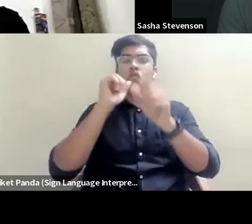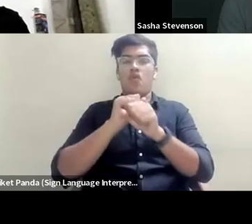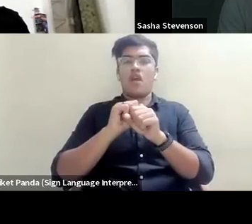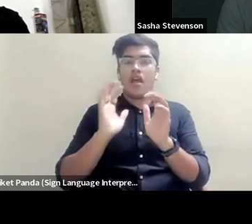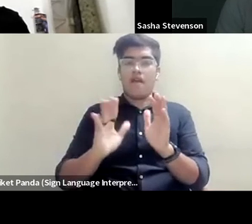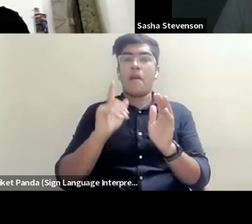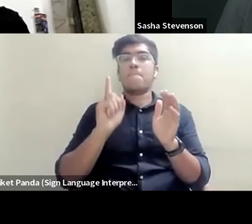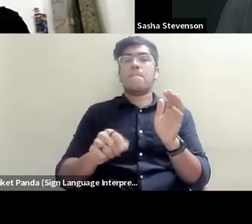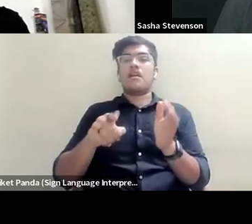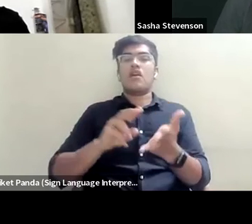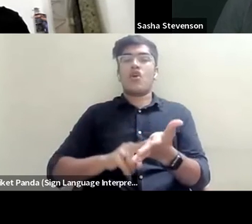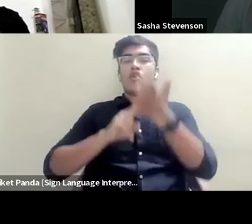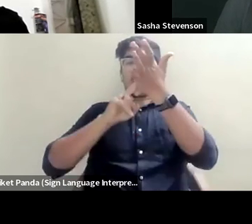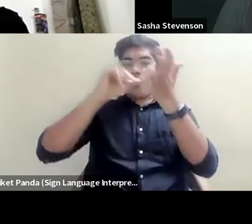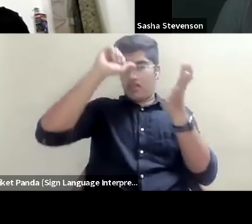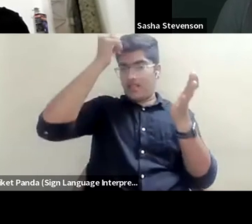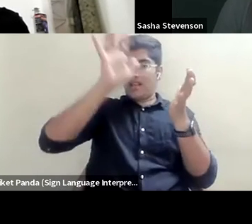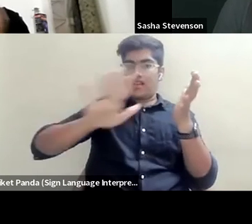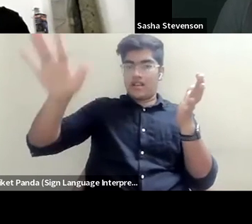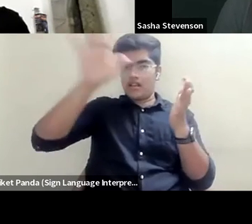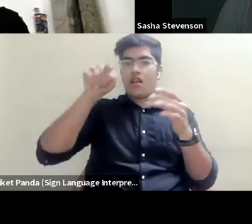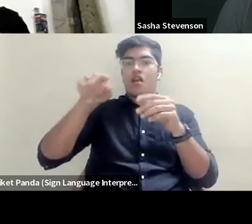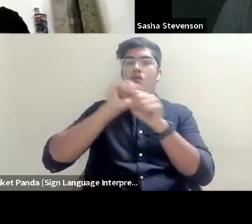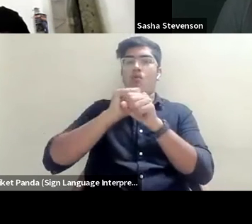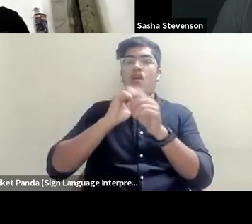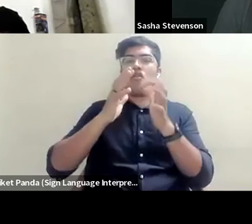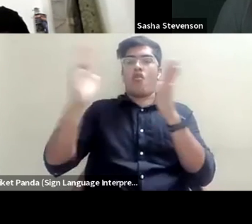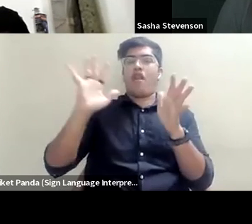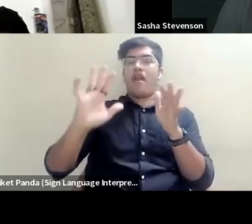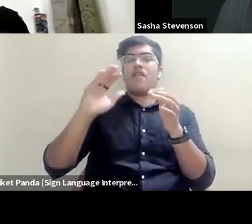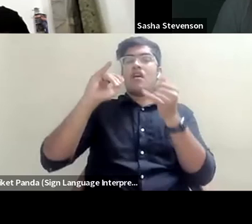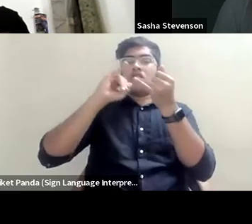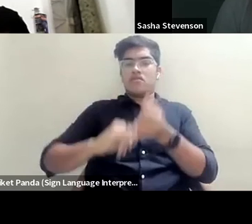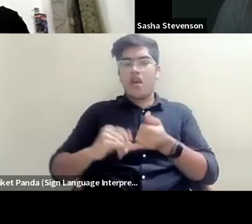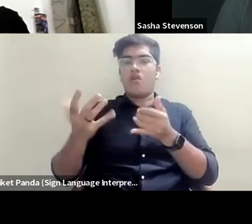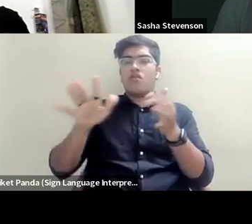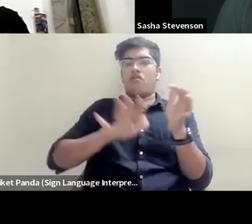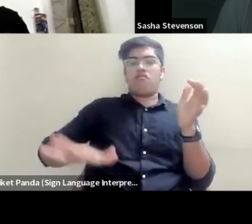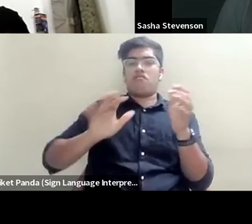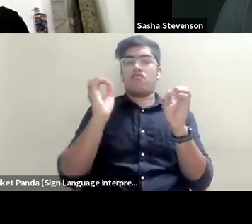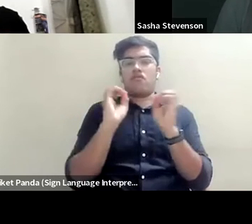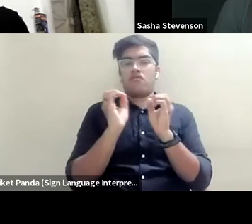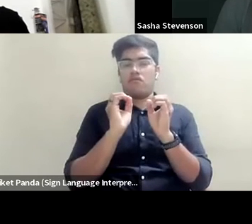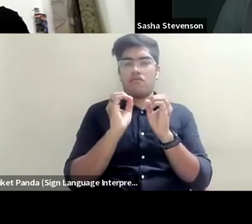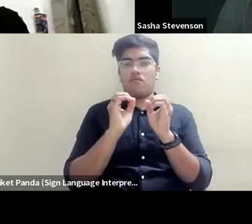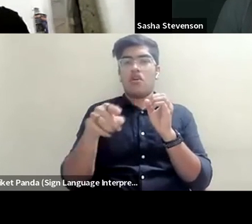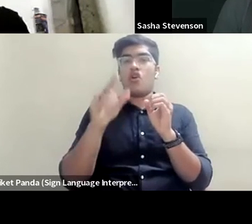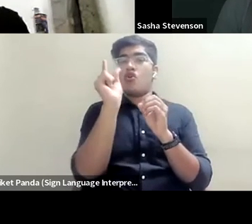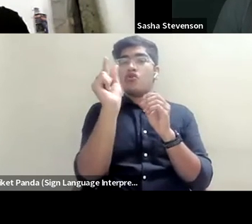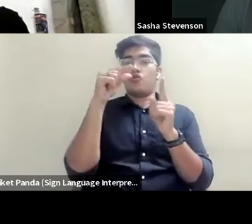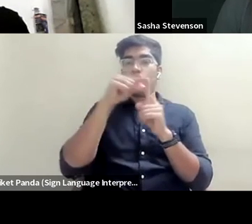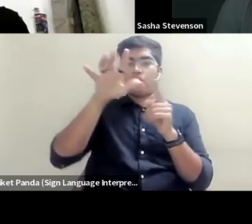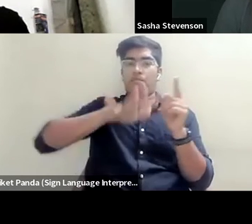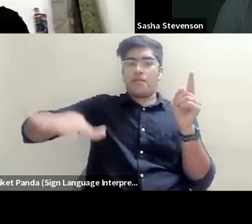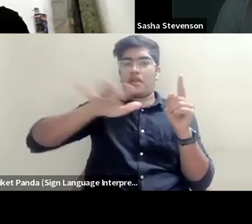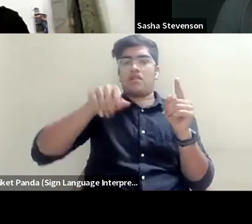नॉर्थ इंडिया के दायरे में ही काम चल रहा है. मतलब उत्तर भारत का, उत्तर प्रदेश में उसका एक